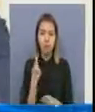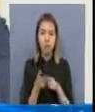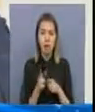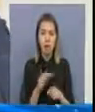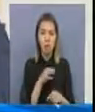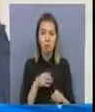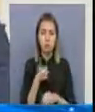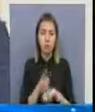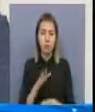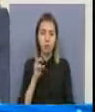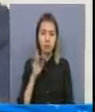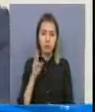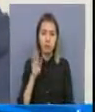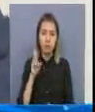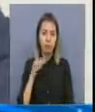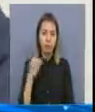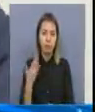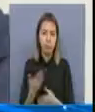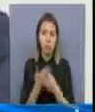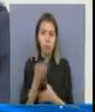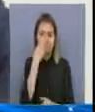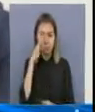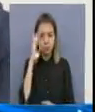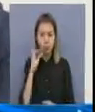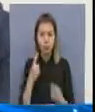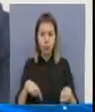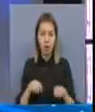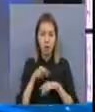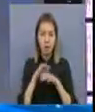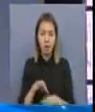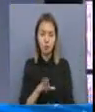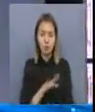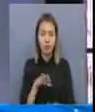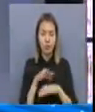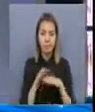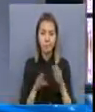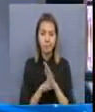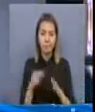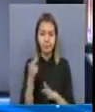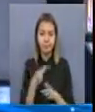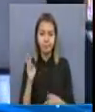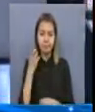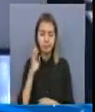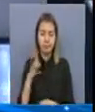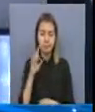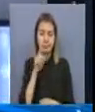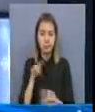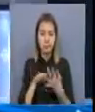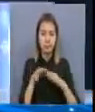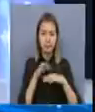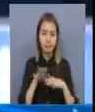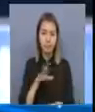әкімі Мәлік Кеңесбайұлы Мырзалиннің қолдауымен Ақмола облысында да өтті. Іріктеу кезеңдері Целиноград, Бурабай, Зеренді аудандарында